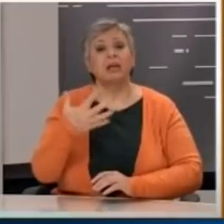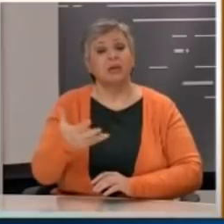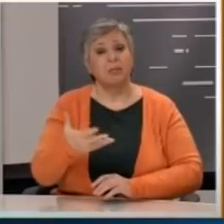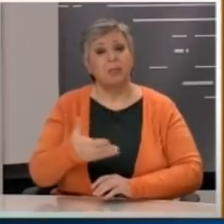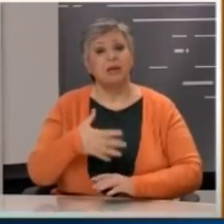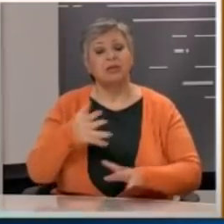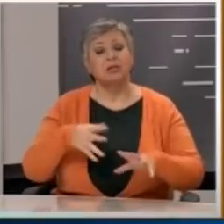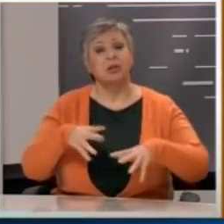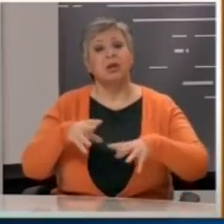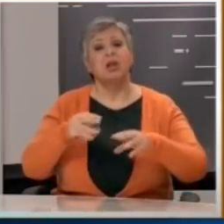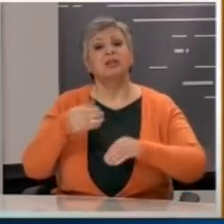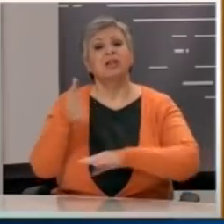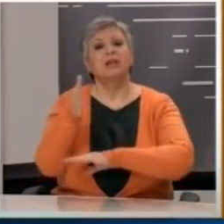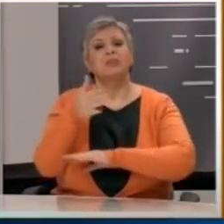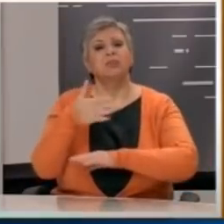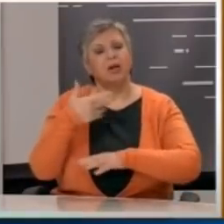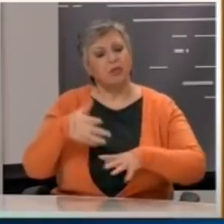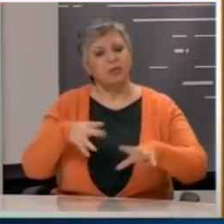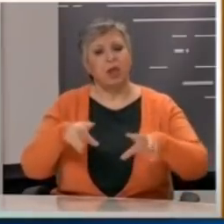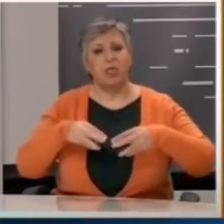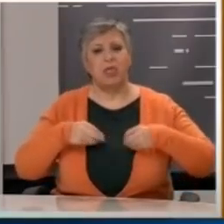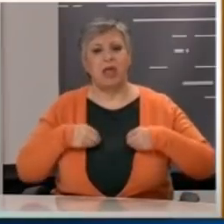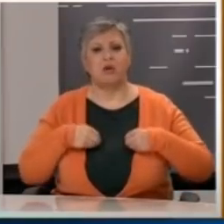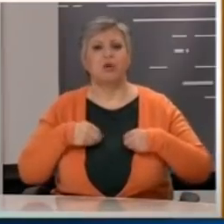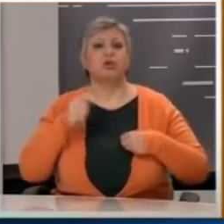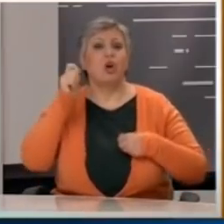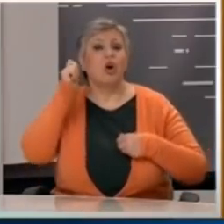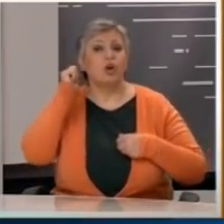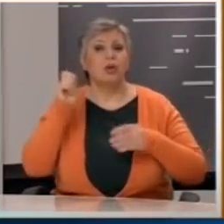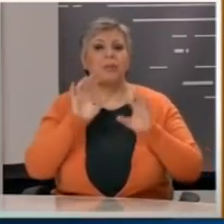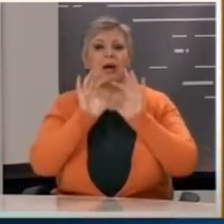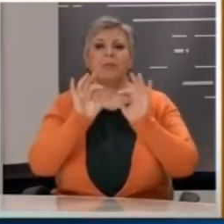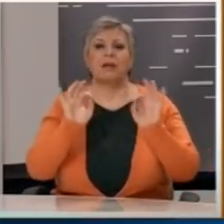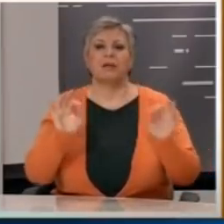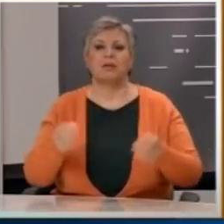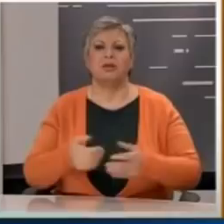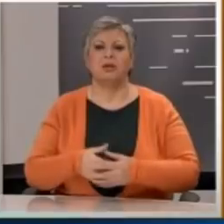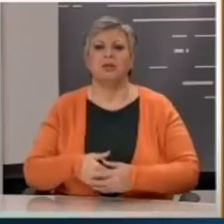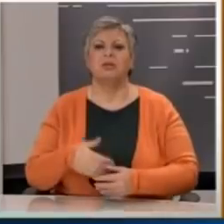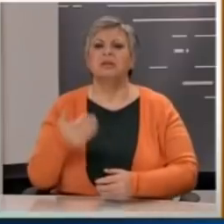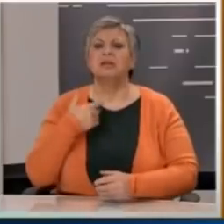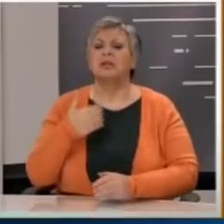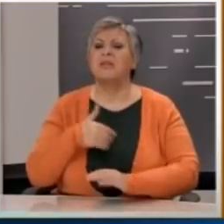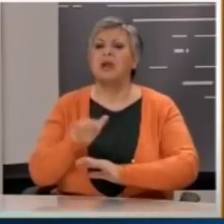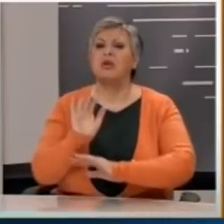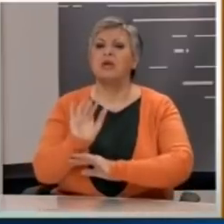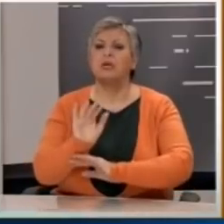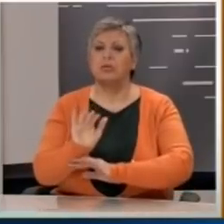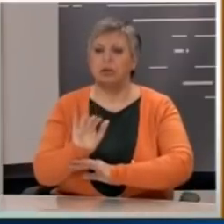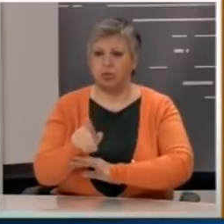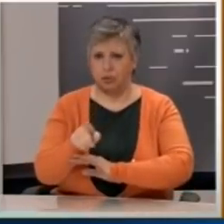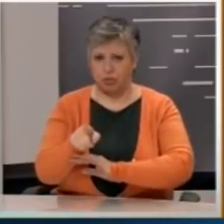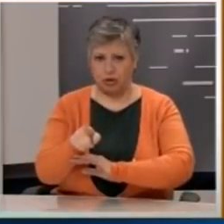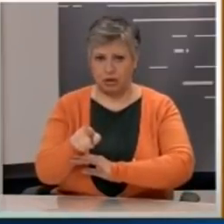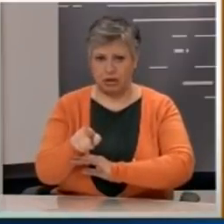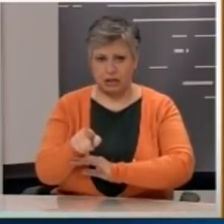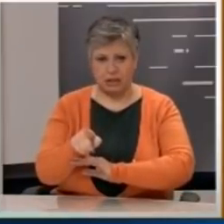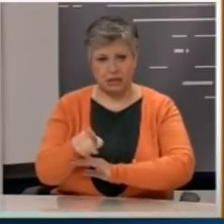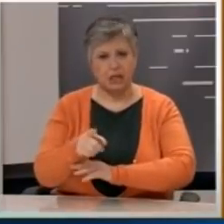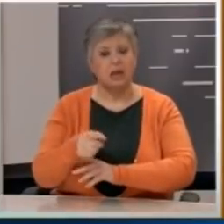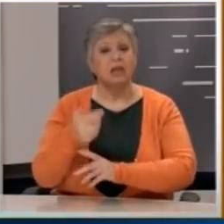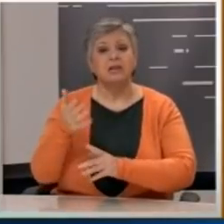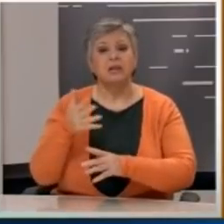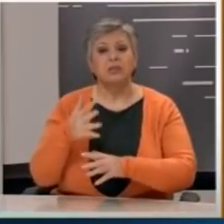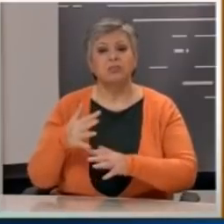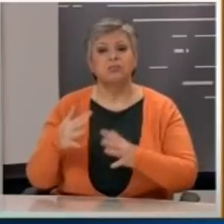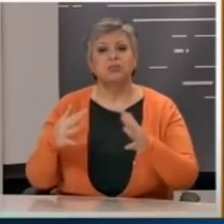έχουν δώσει, είναι κουραστικό να επιμένουμε. Δικό σας είναι το όνομα κύριε Πάντζα. Εσείς